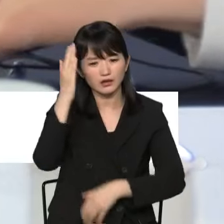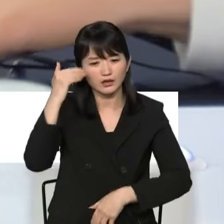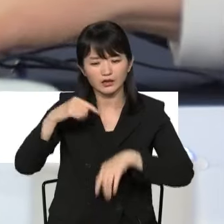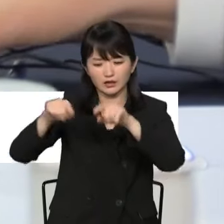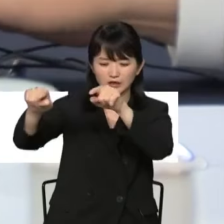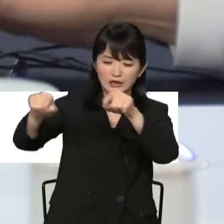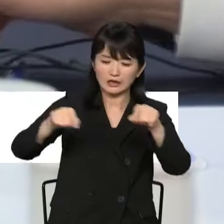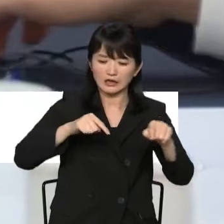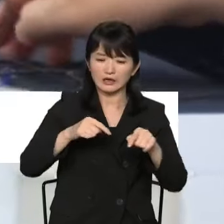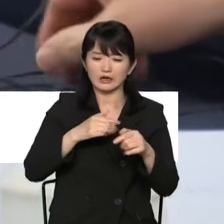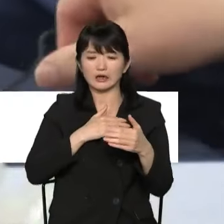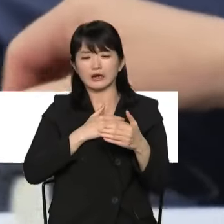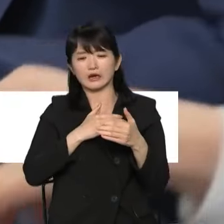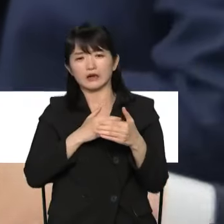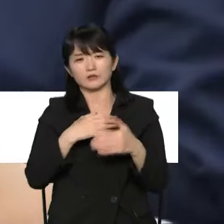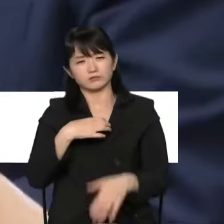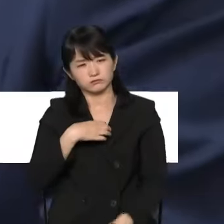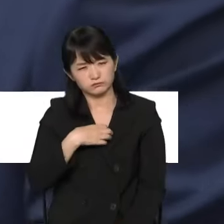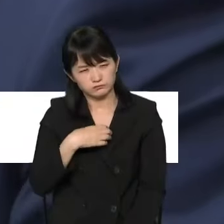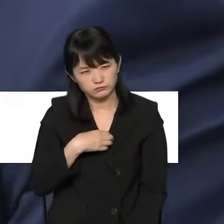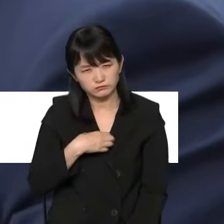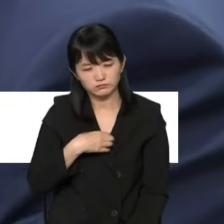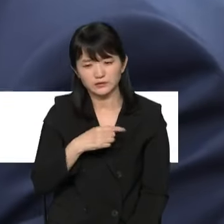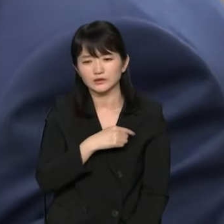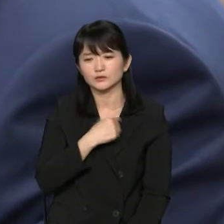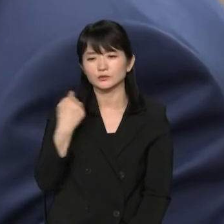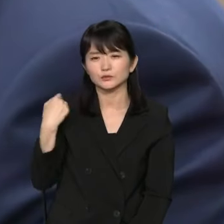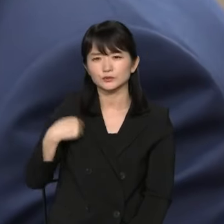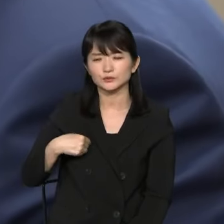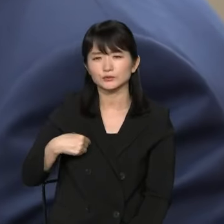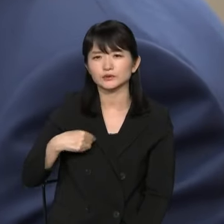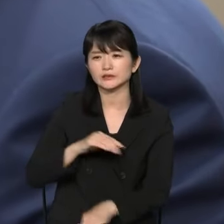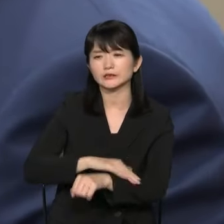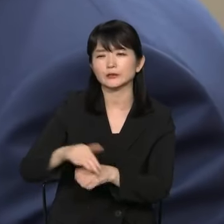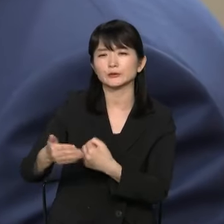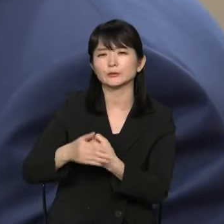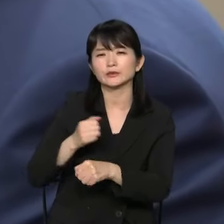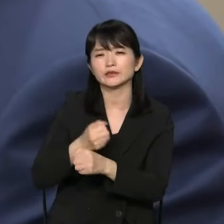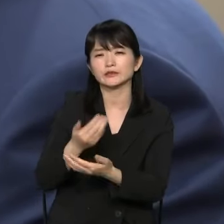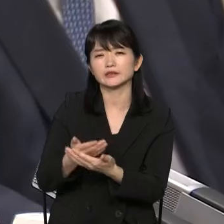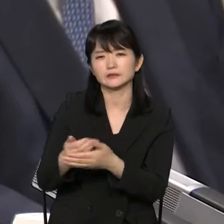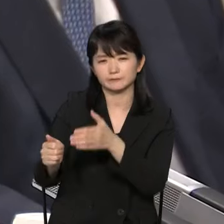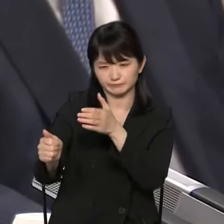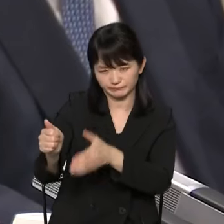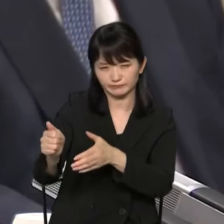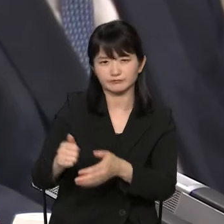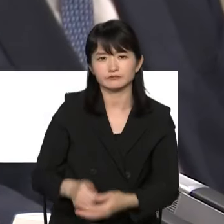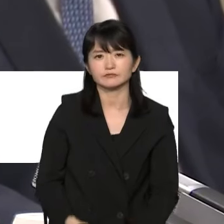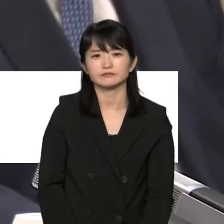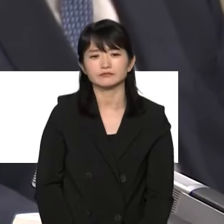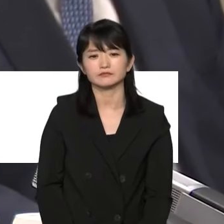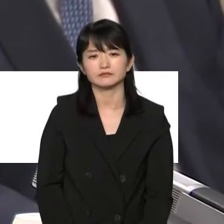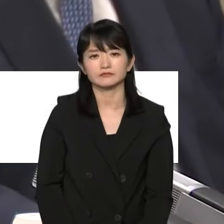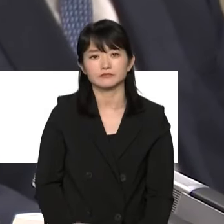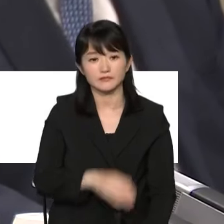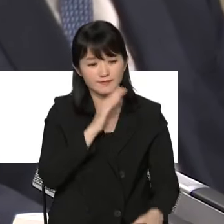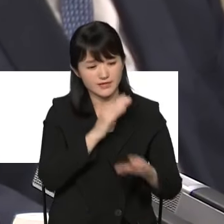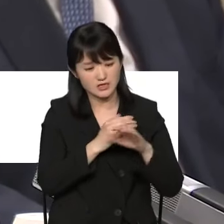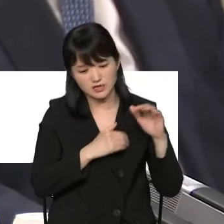지역의 불안정을 야기하고 있다며 중국의 건설적인 역할을 당부했습니다. 북한의 연이은